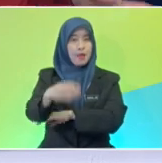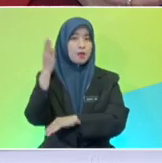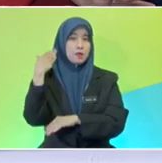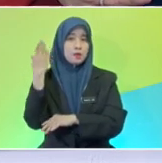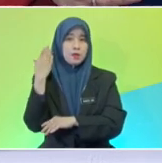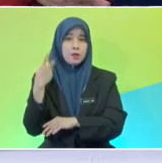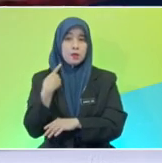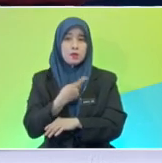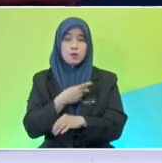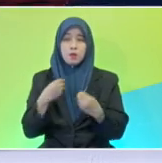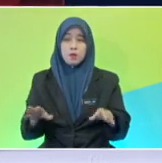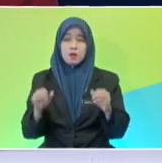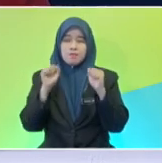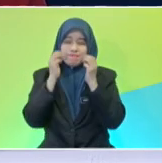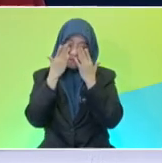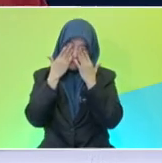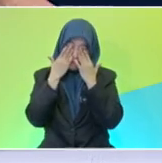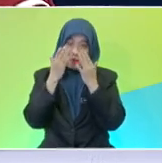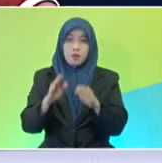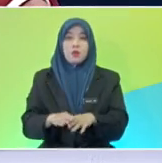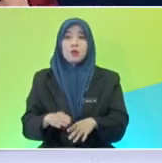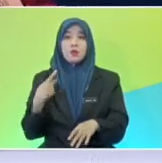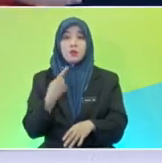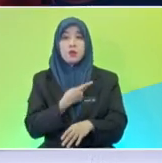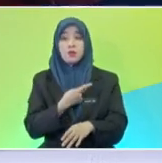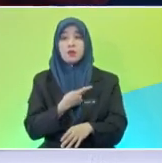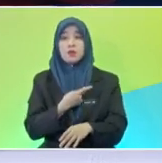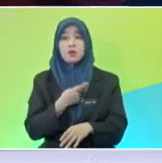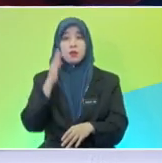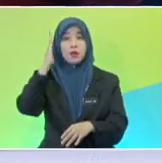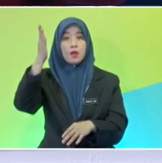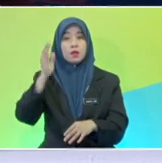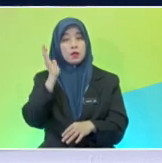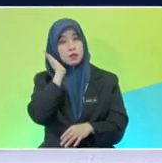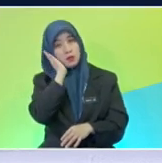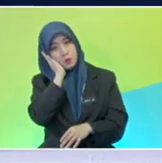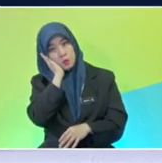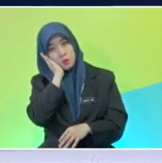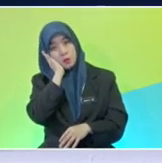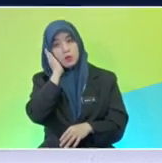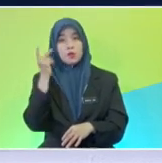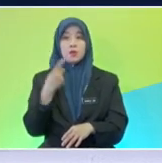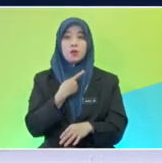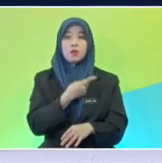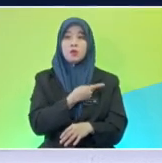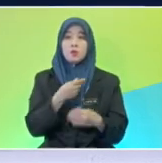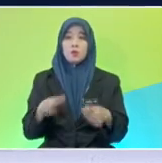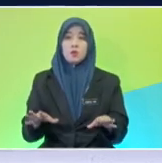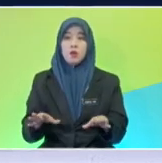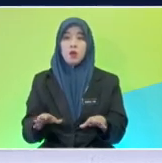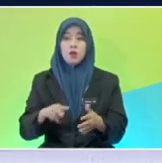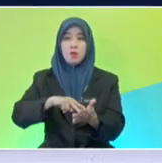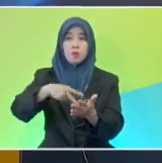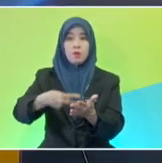dah ngantuk kan? Kita akan tidur pada waktu malam. Kita dah laksanakan aktiviti, kita dah bangun pagi, kita dah pergi sekolah, kita